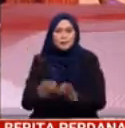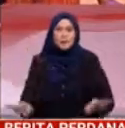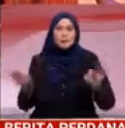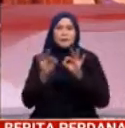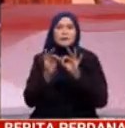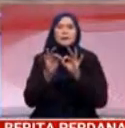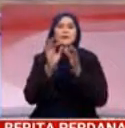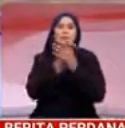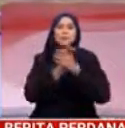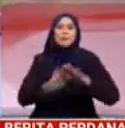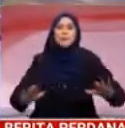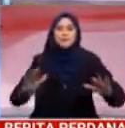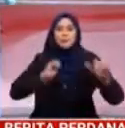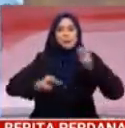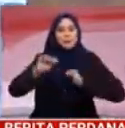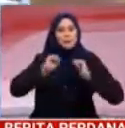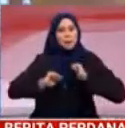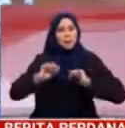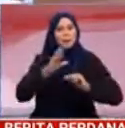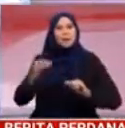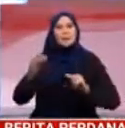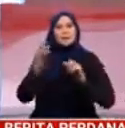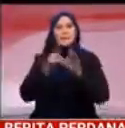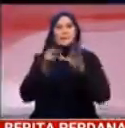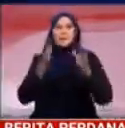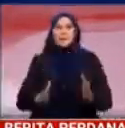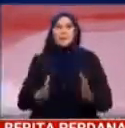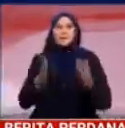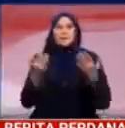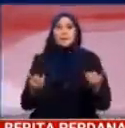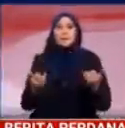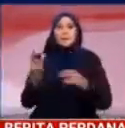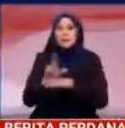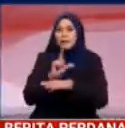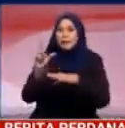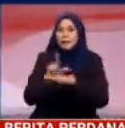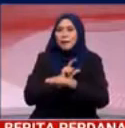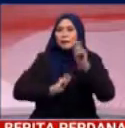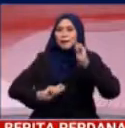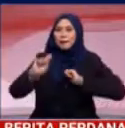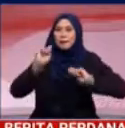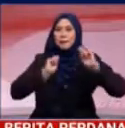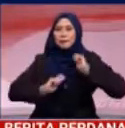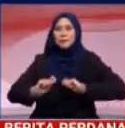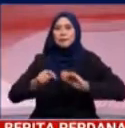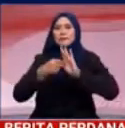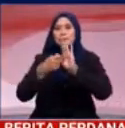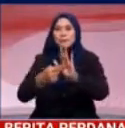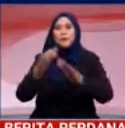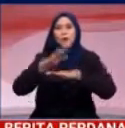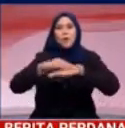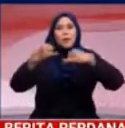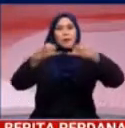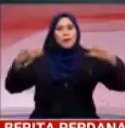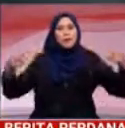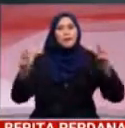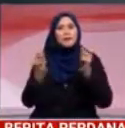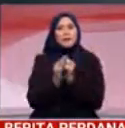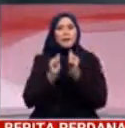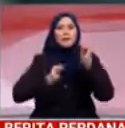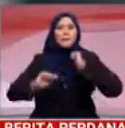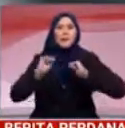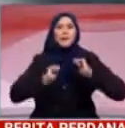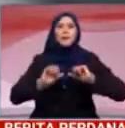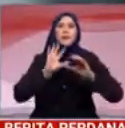pihak produksi, pelakon dan penonton. Antara yang dicadangkan mengadakan latihan teater terbitan secara dalam talian dengan